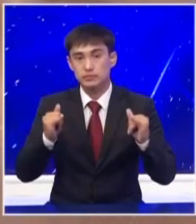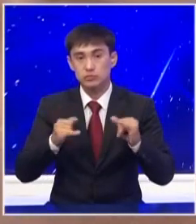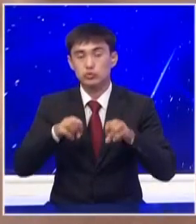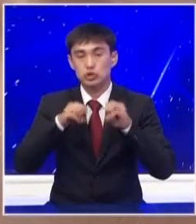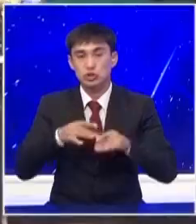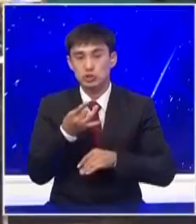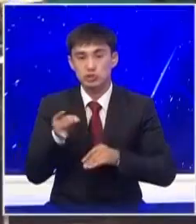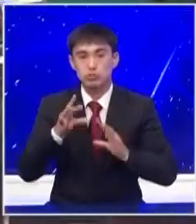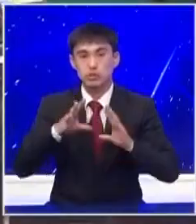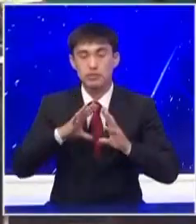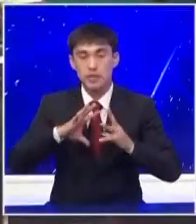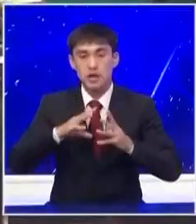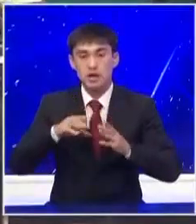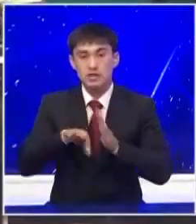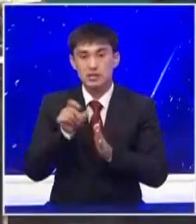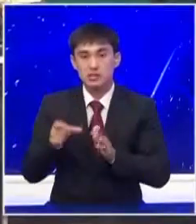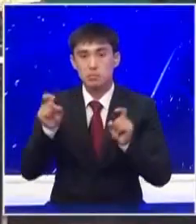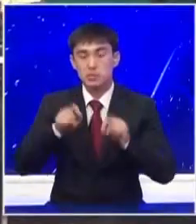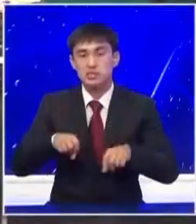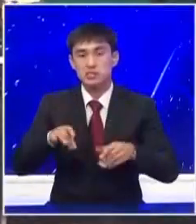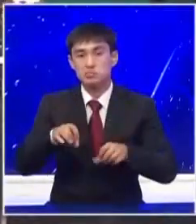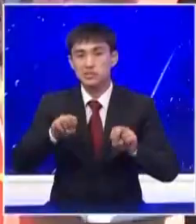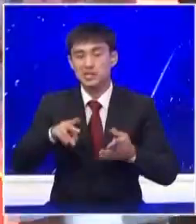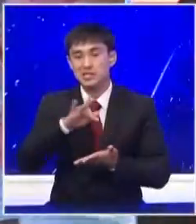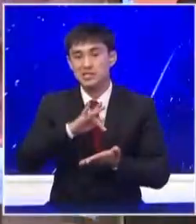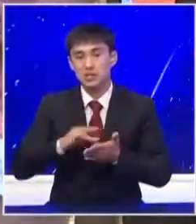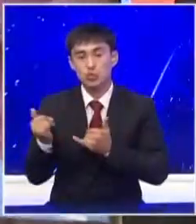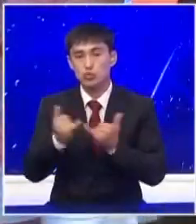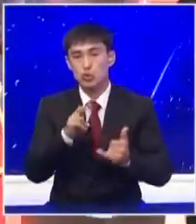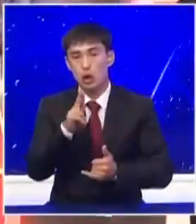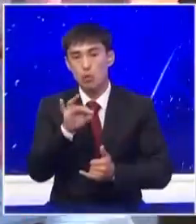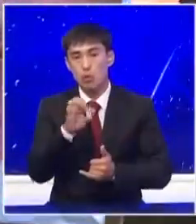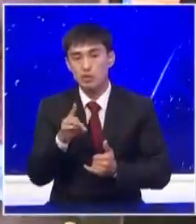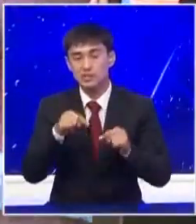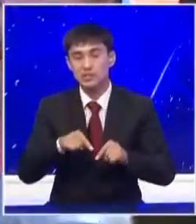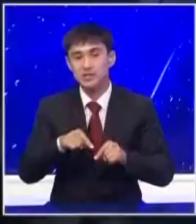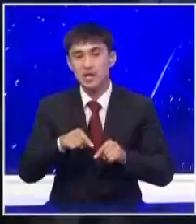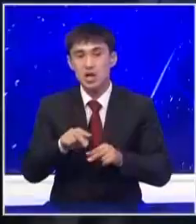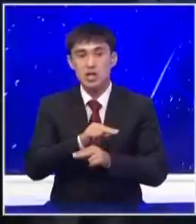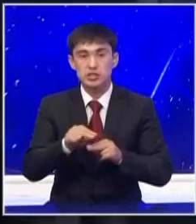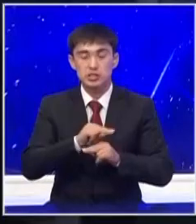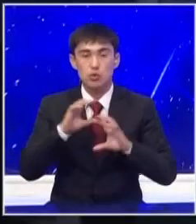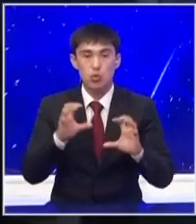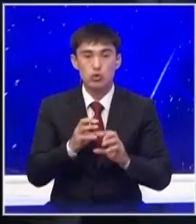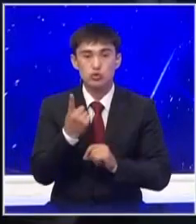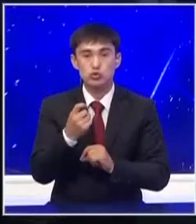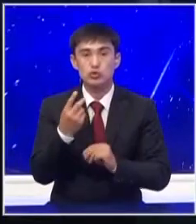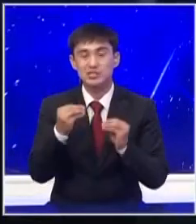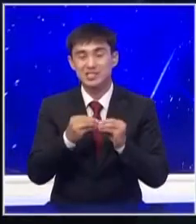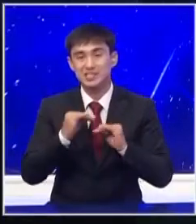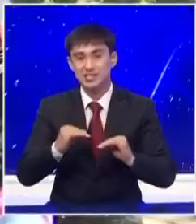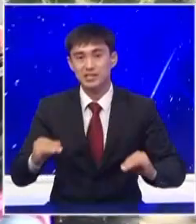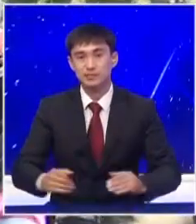республики. Народные избранники также посетили Центр оказания специальных услуг «Комкор». На сегодняшний день здесь получают лечение и уход порядка 110